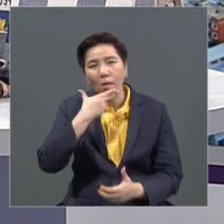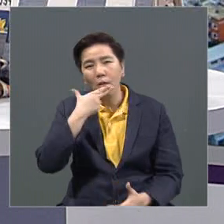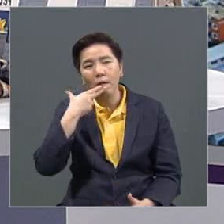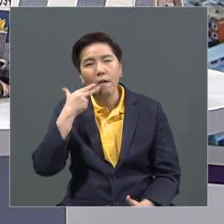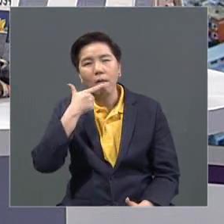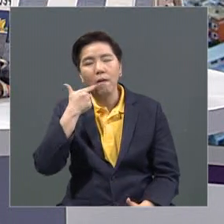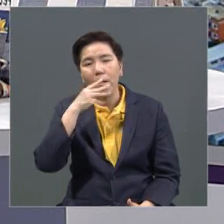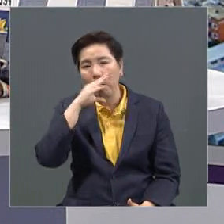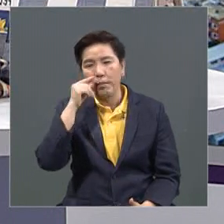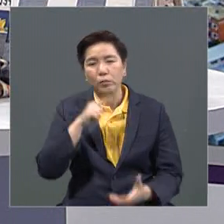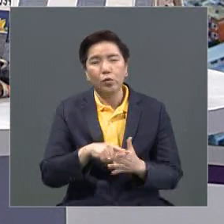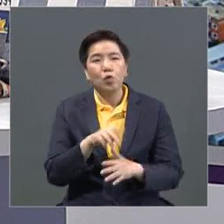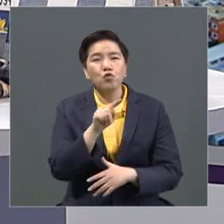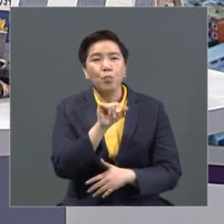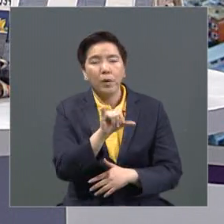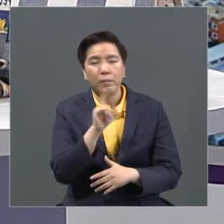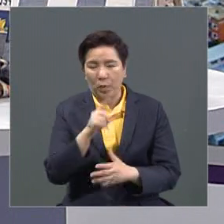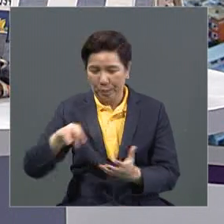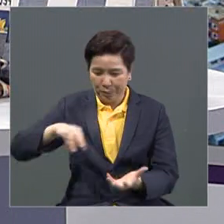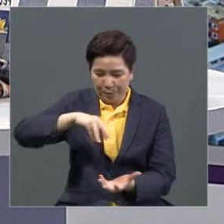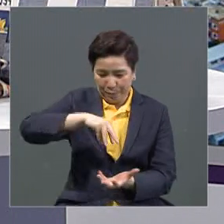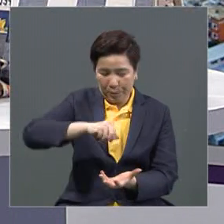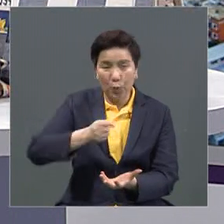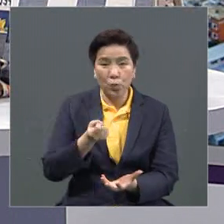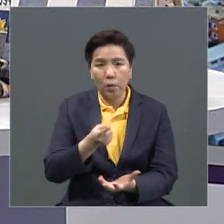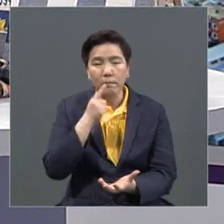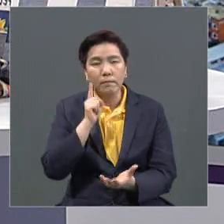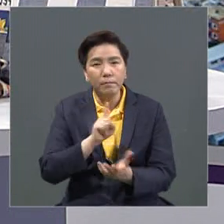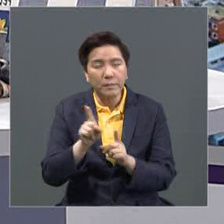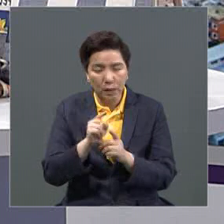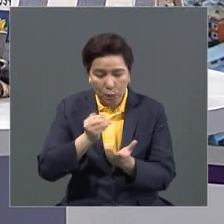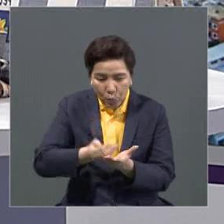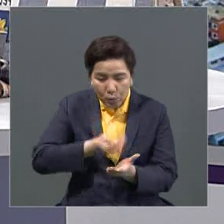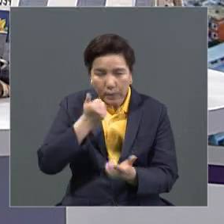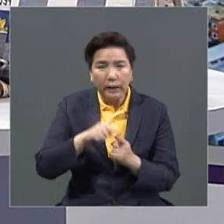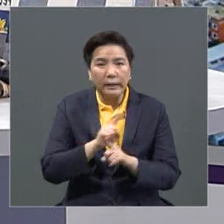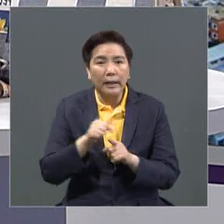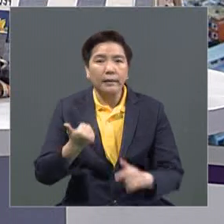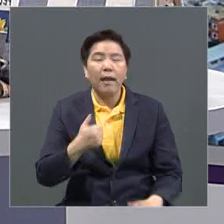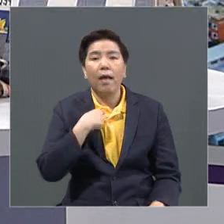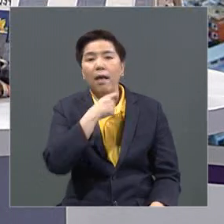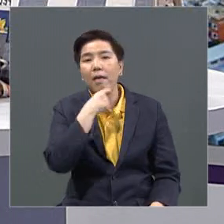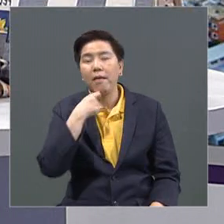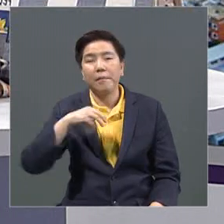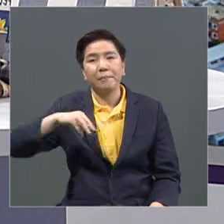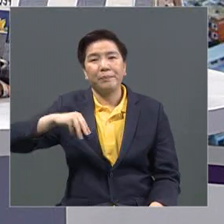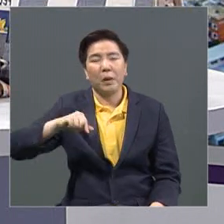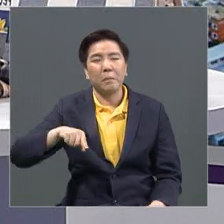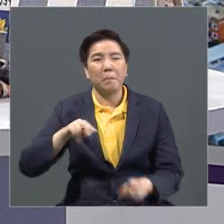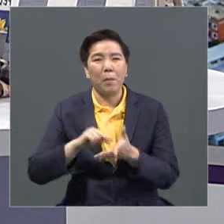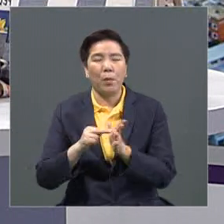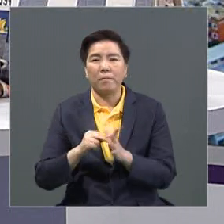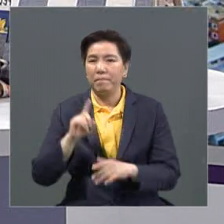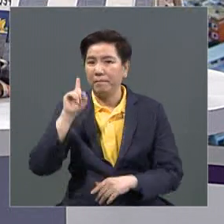หอมอืต้มยงต้มยำเนี่ยนะถ้าเป็นมะนาวสดๆเนี่ยมันจะมีกลิ่นหอมแต่ว่าตอนนี้มันแล้งแบบนี้เนี่ยมะนาวถือว่ายังคง